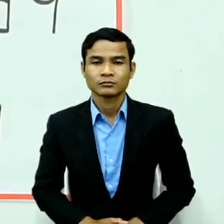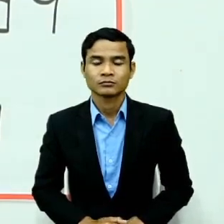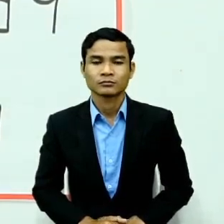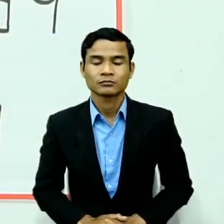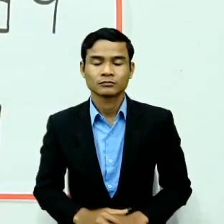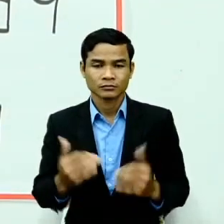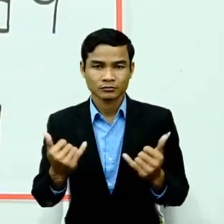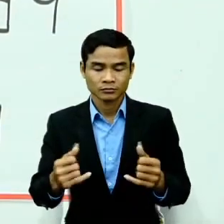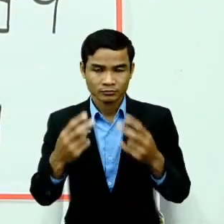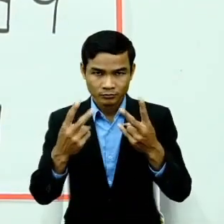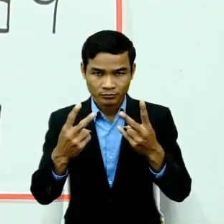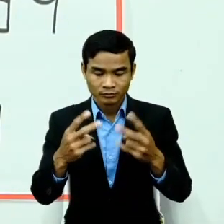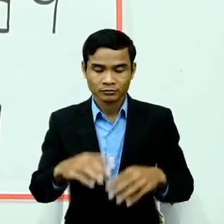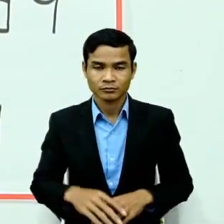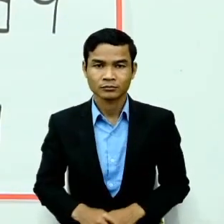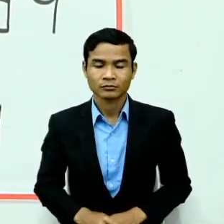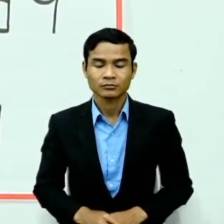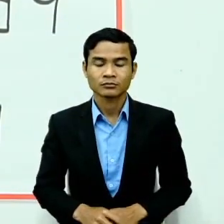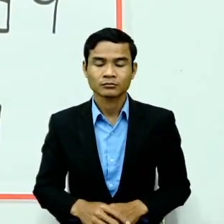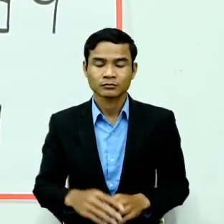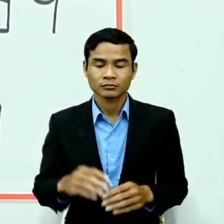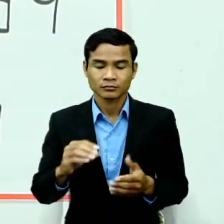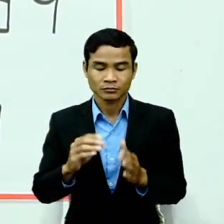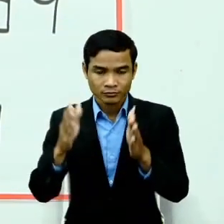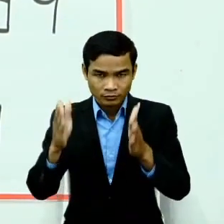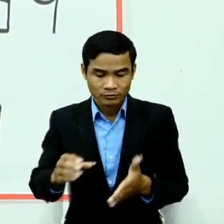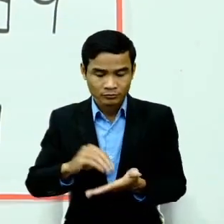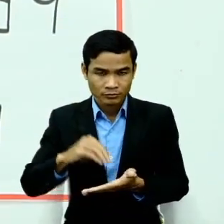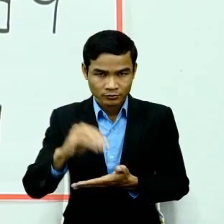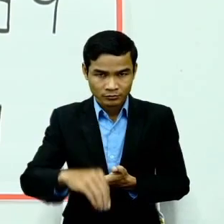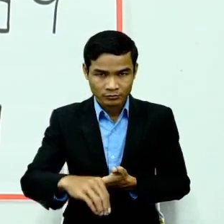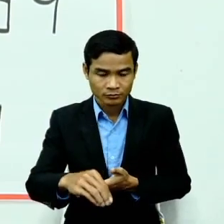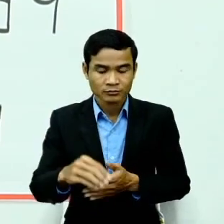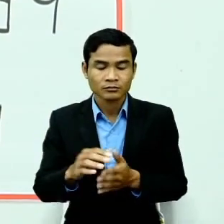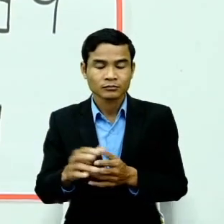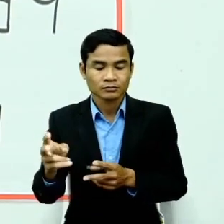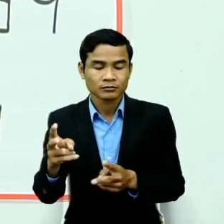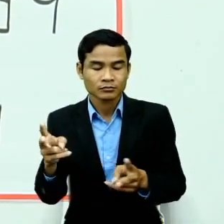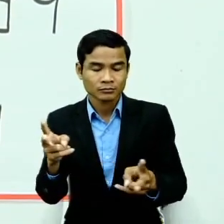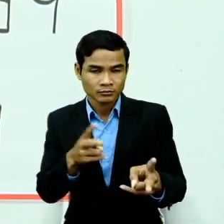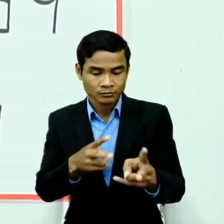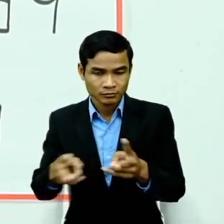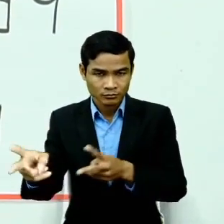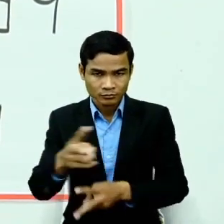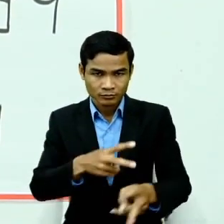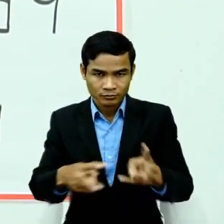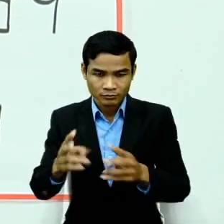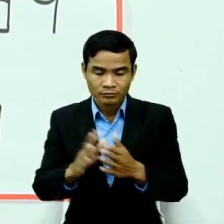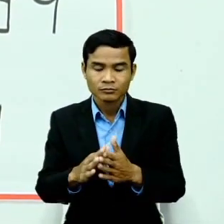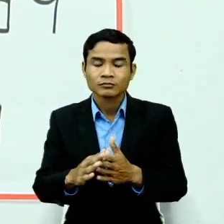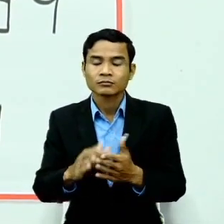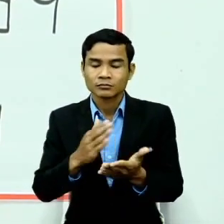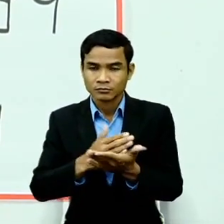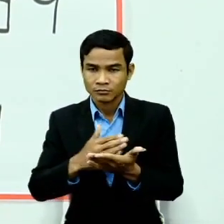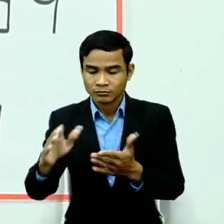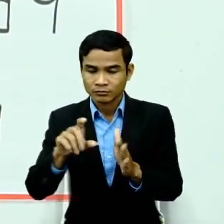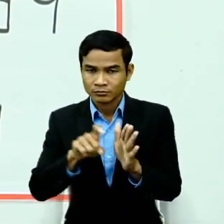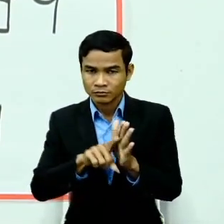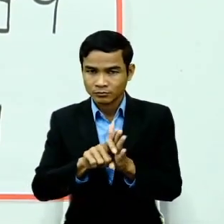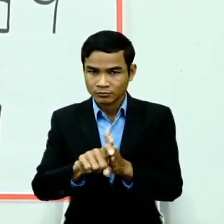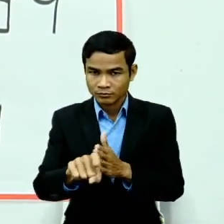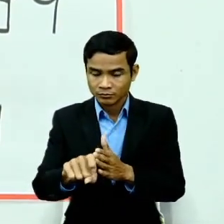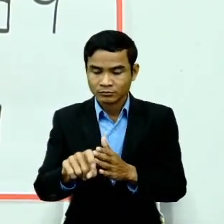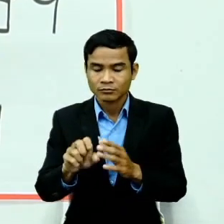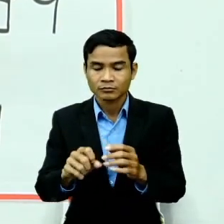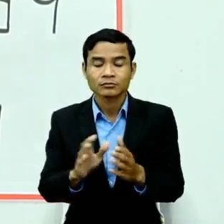chà lấy con tìm toán cả sẽ có bánh tháng năm cầm chát đồng cớ